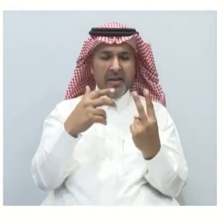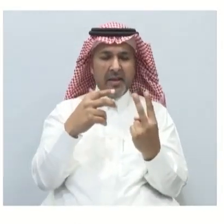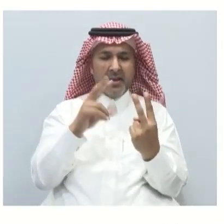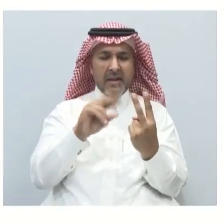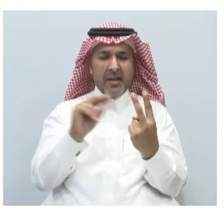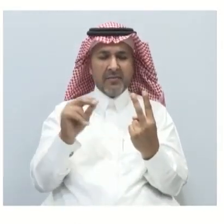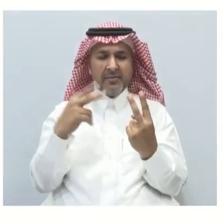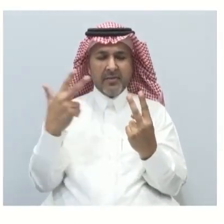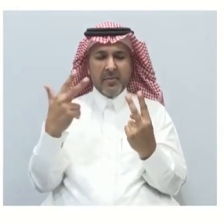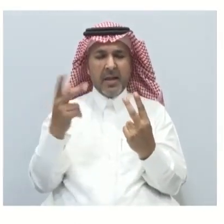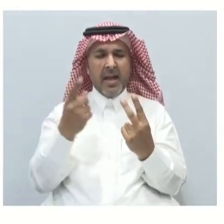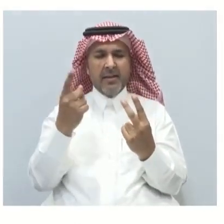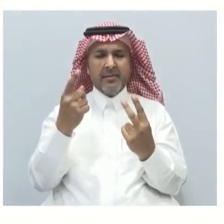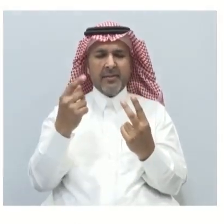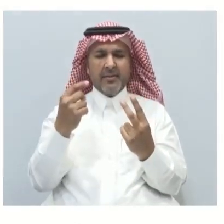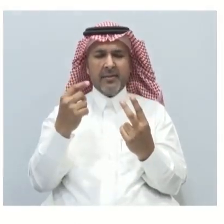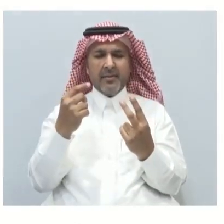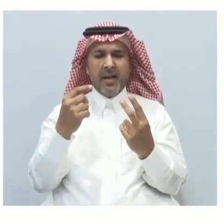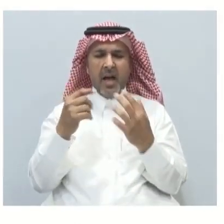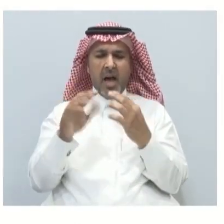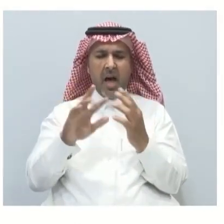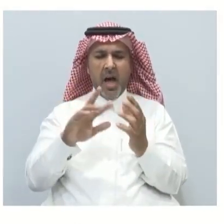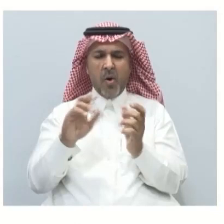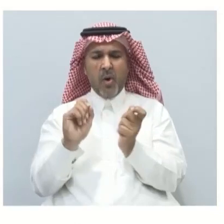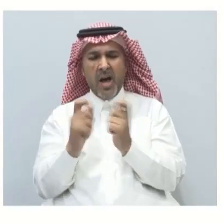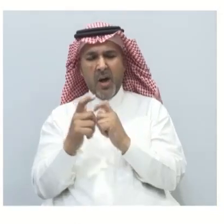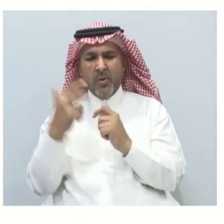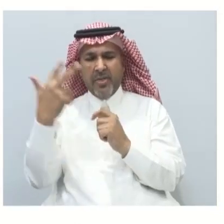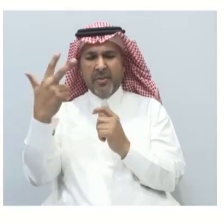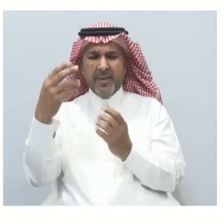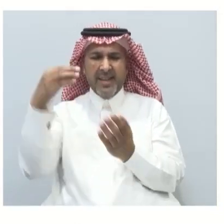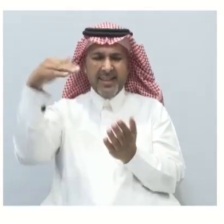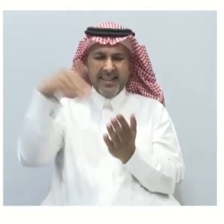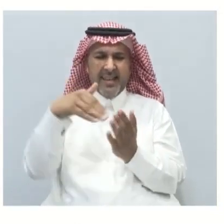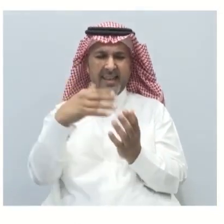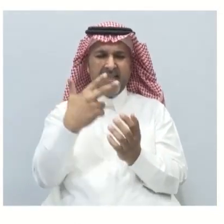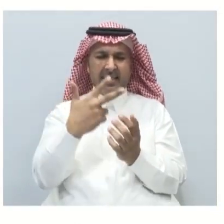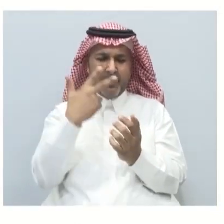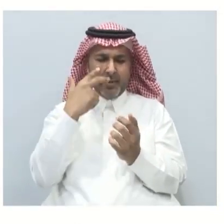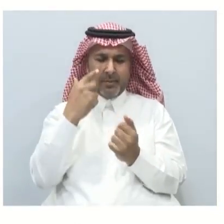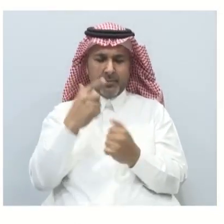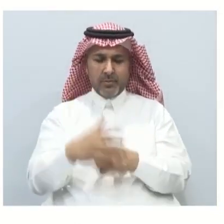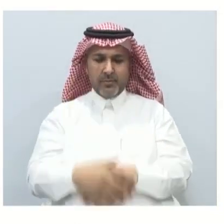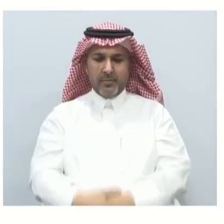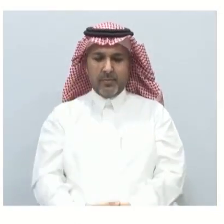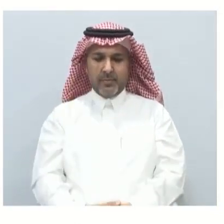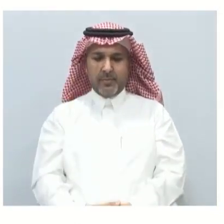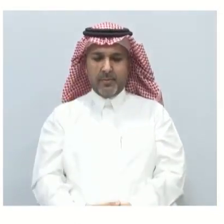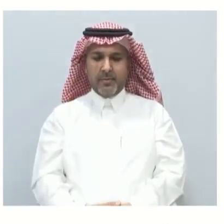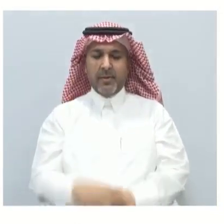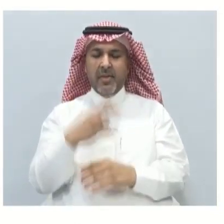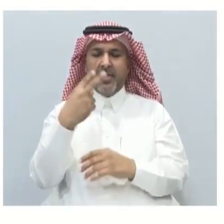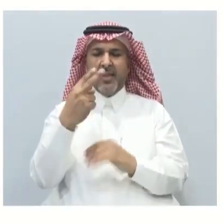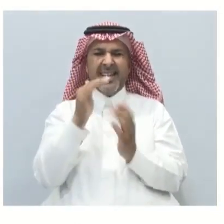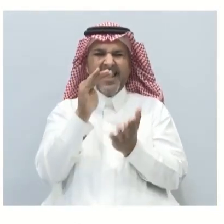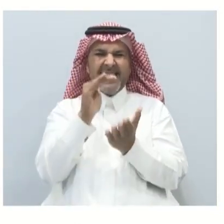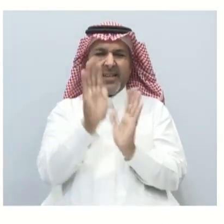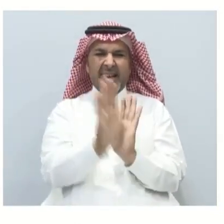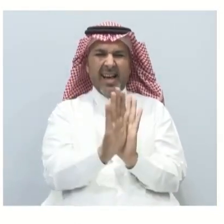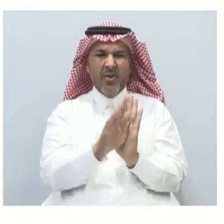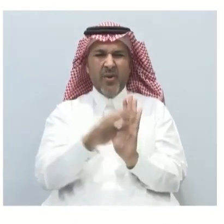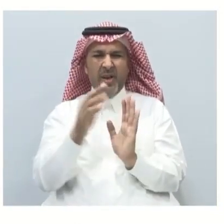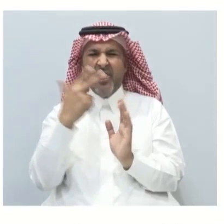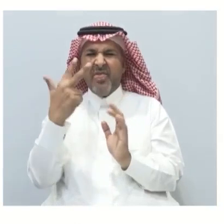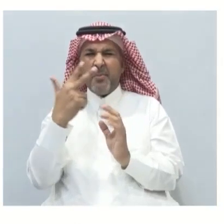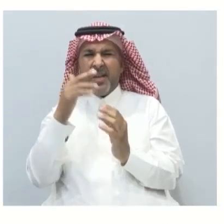الاسهل انك توحد الكبير على الصغير يعني الصغير تترك كما هو فبقول اين اس اكس اتركها كما هي والثمانيه